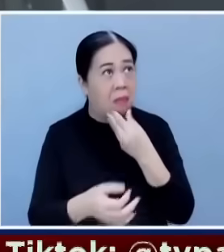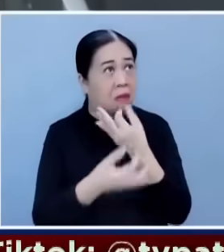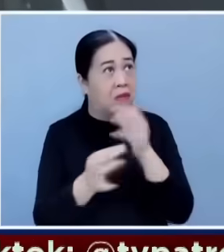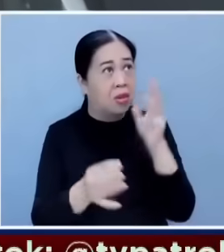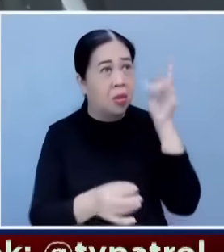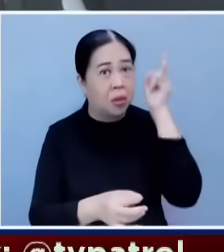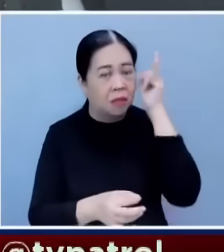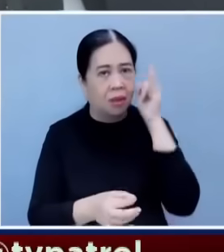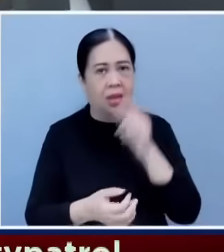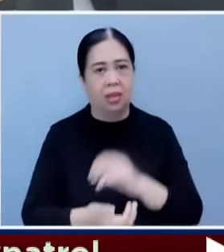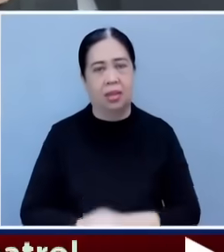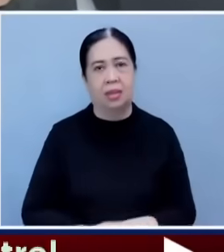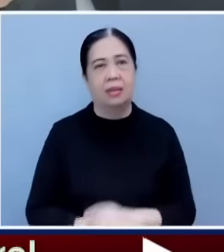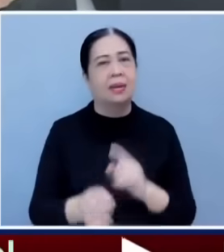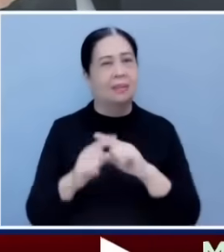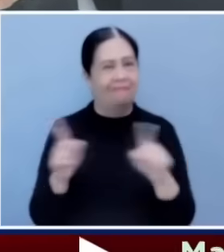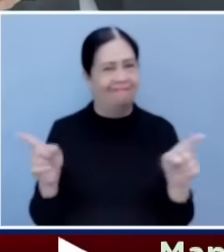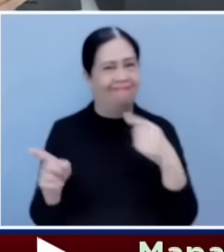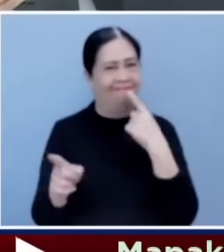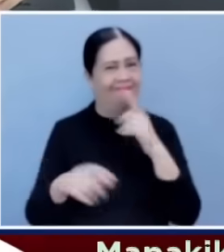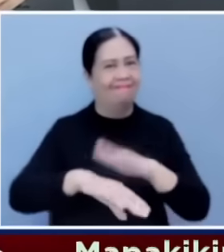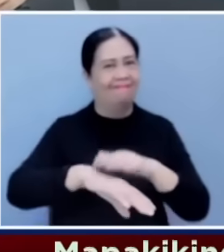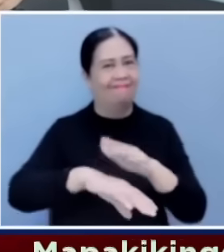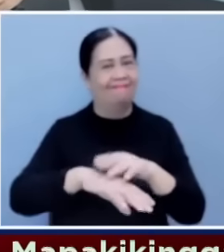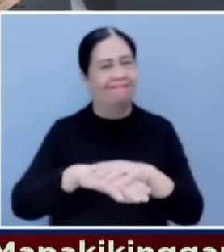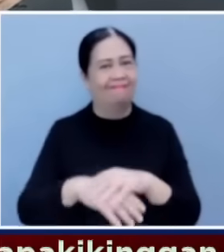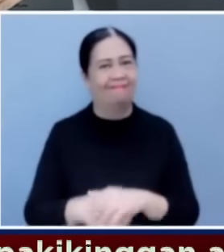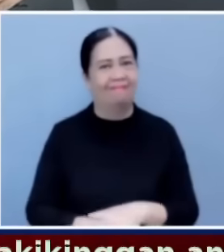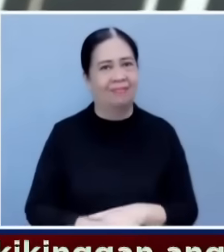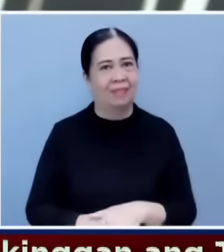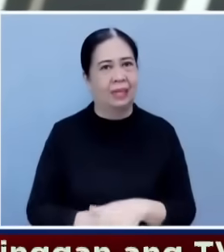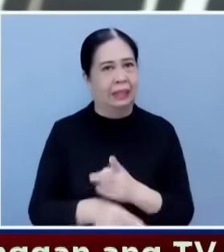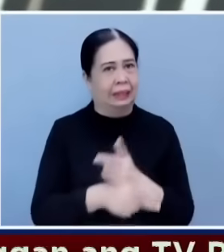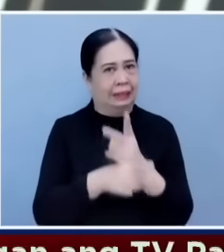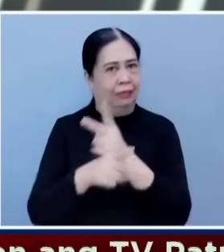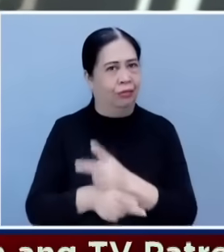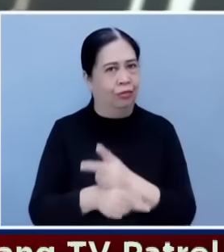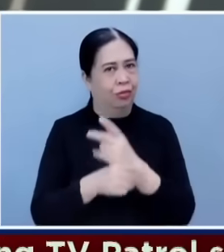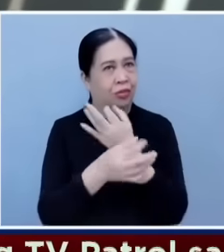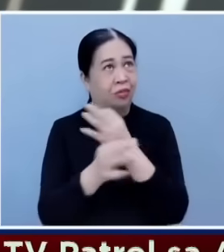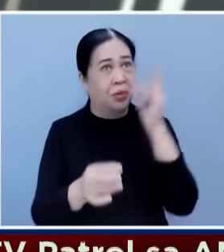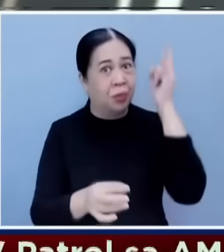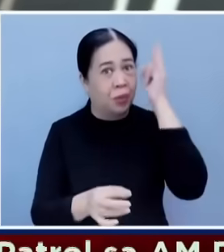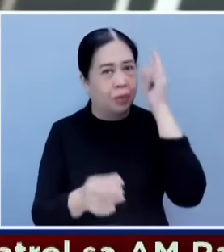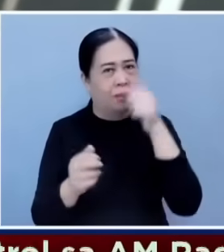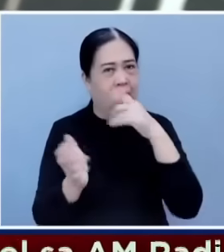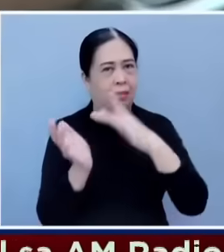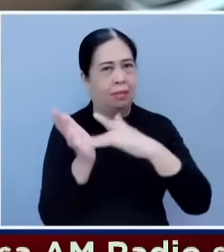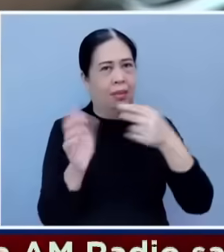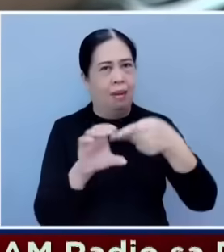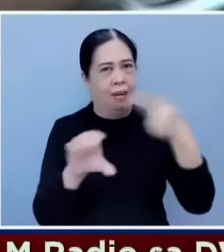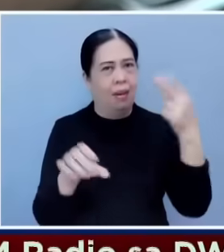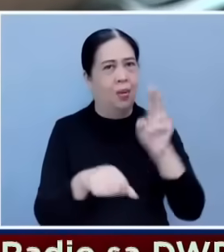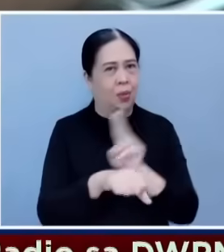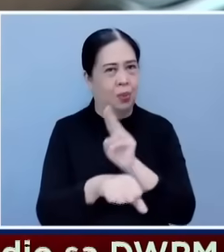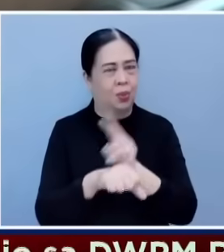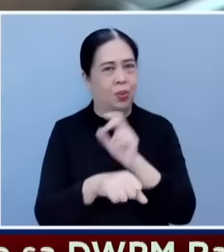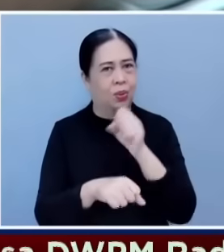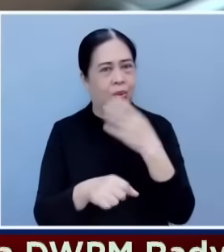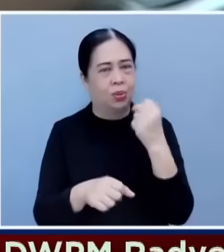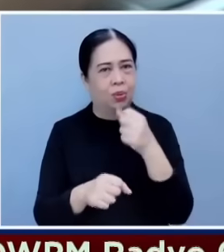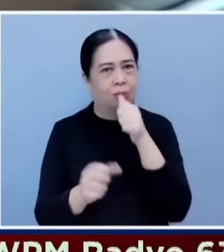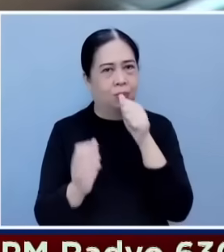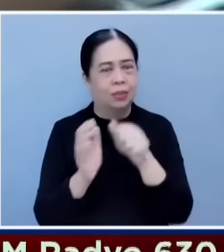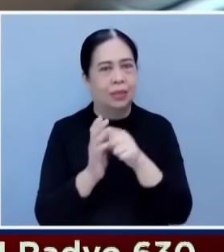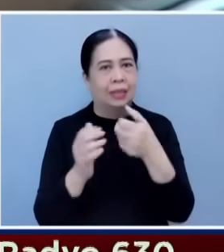Wi-Fi. Pero paalala ng mga eksperto, doble ingat dahil maaari itong magamit ng masasamang loob para makapagnakaw